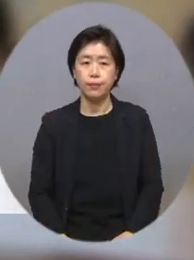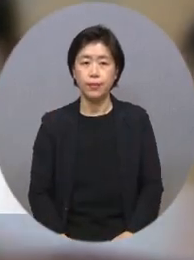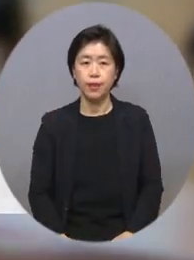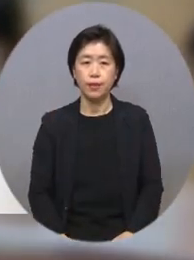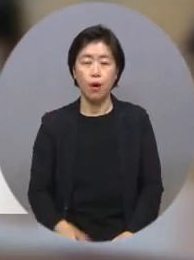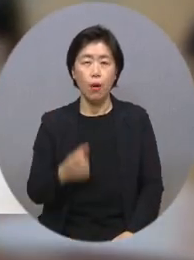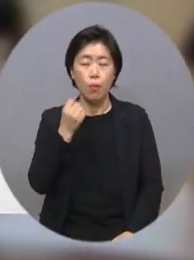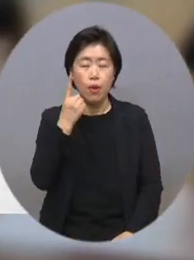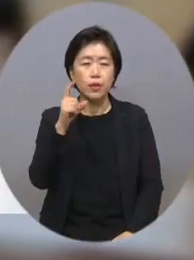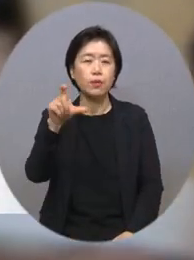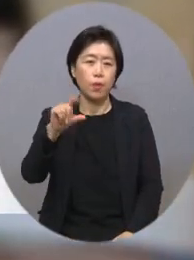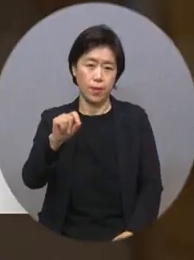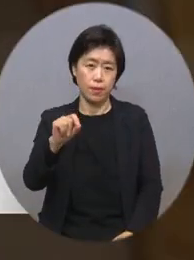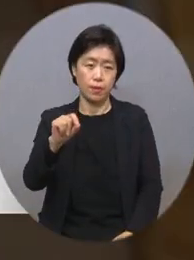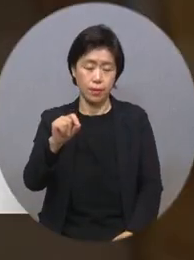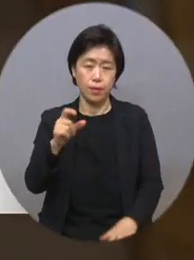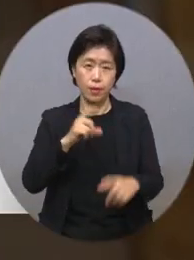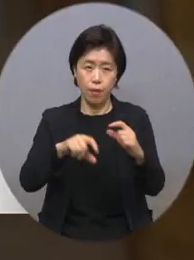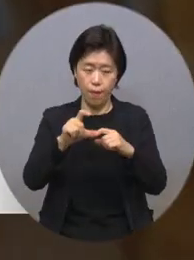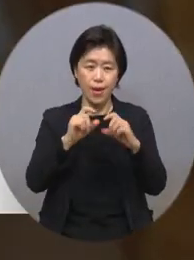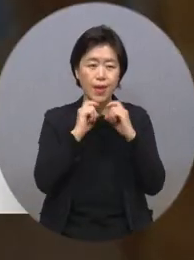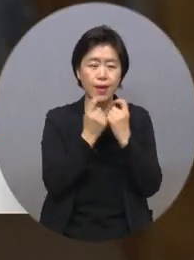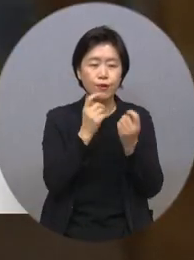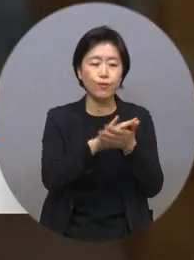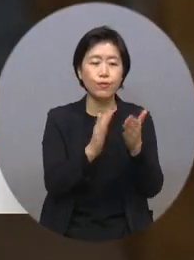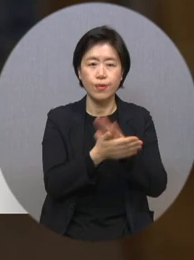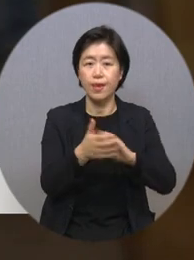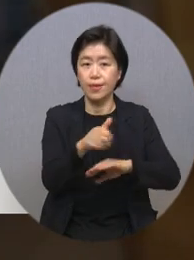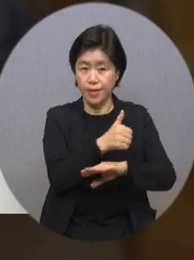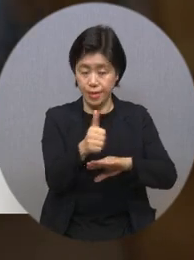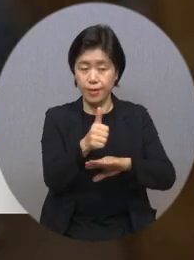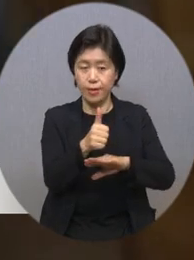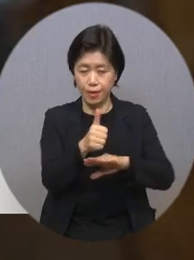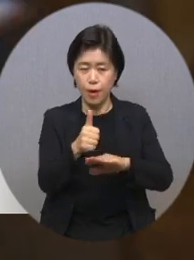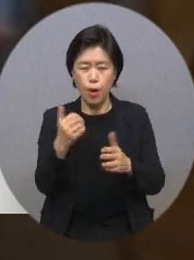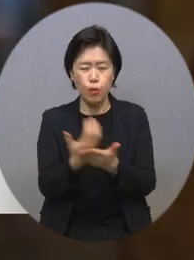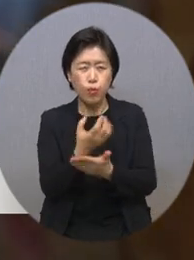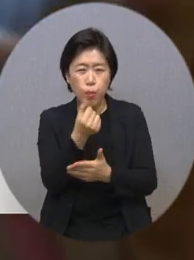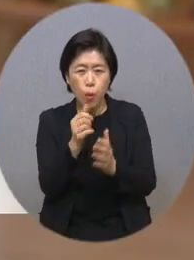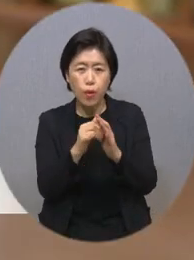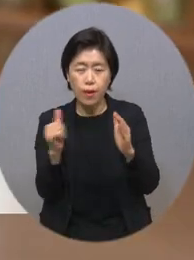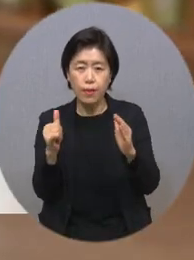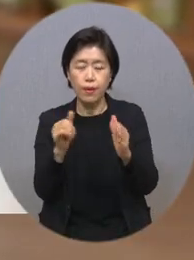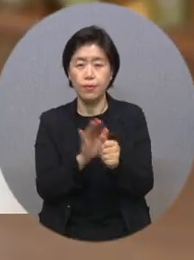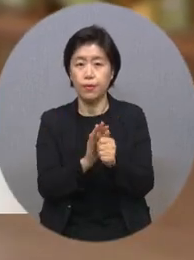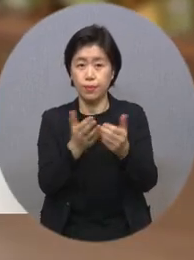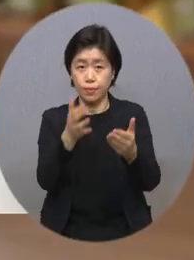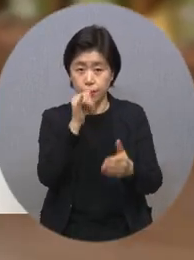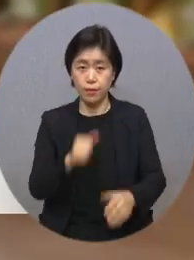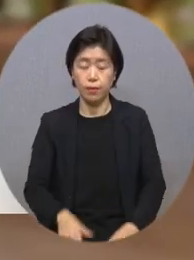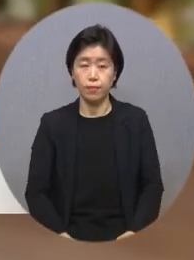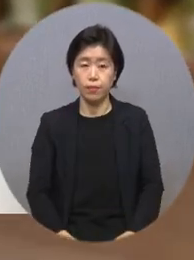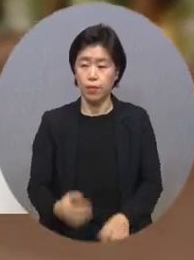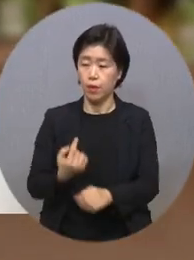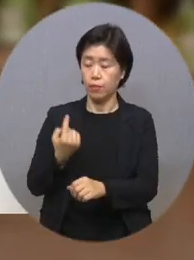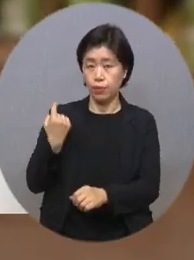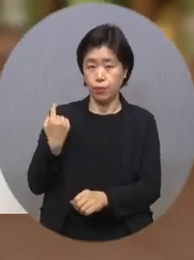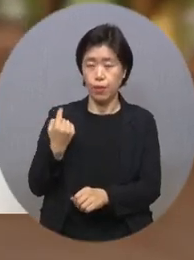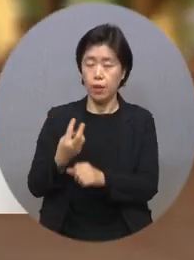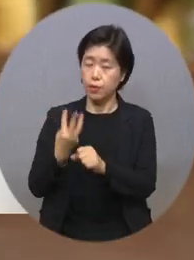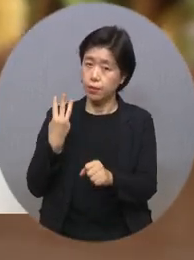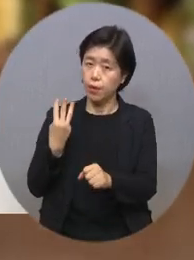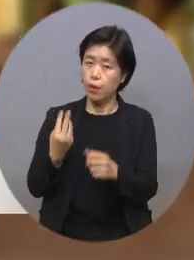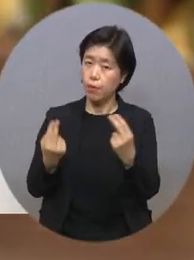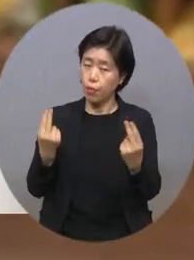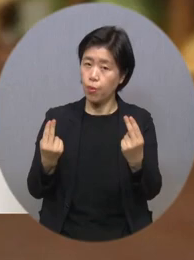월 15만원 을 지원합니다 지난해 월 10만 원 대비 5만원이 인상된 것으로 3년만에 단가를 대폭